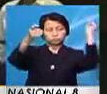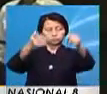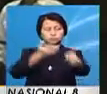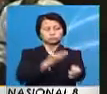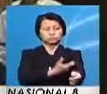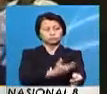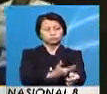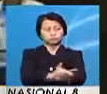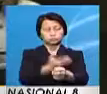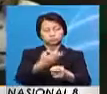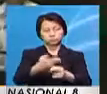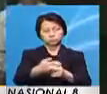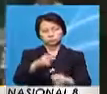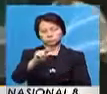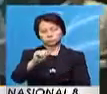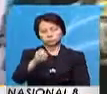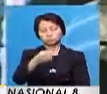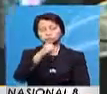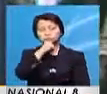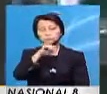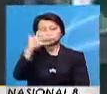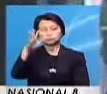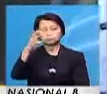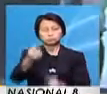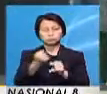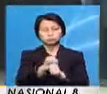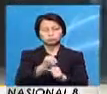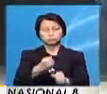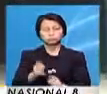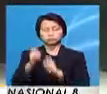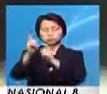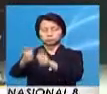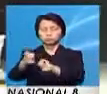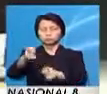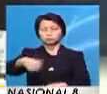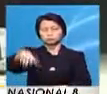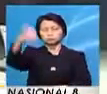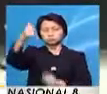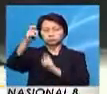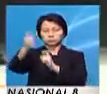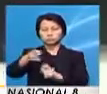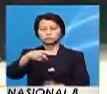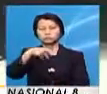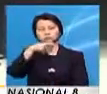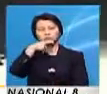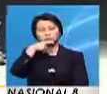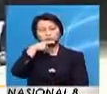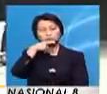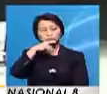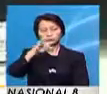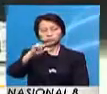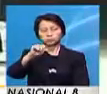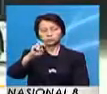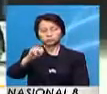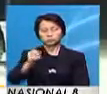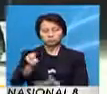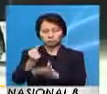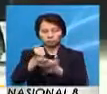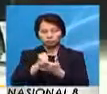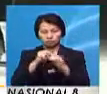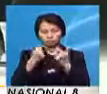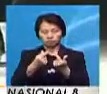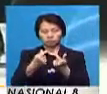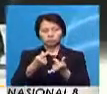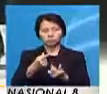negara Goh Jin Wei yang berusia 15 tahun ditabal selaku pemenang anugerah putri. Jin Wei yang membantu skuad